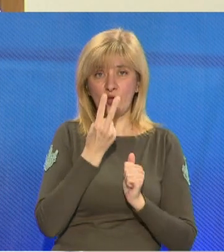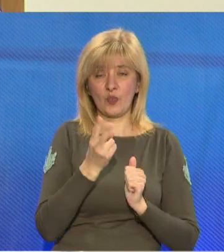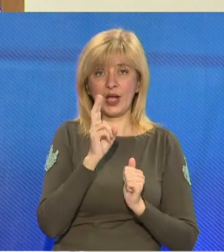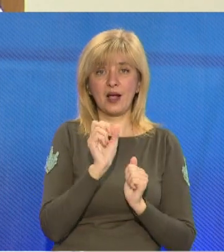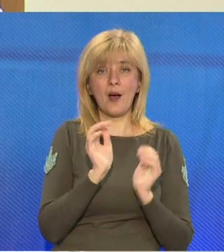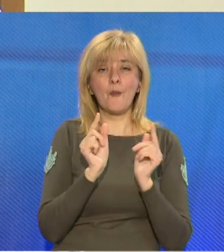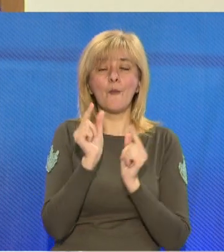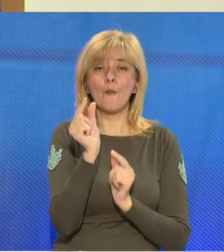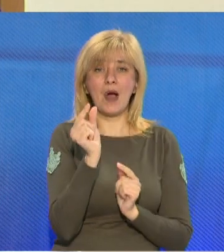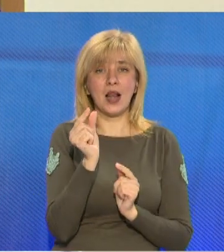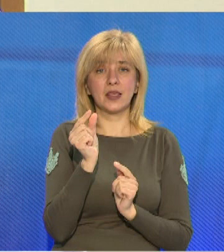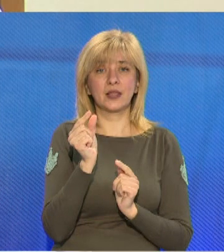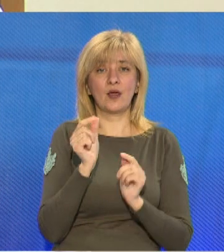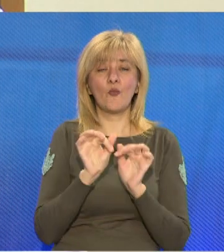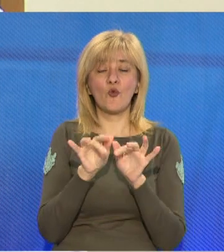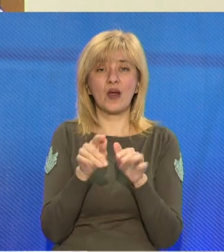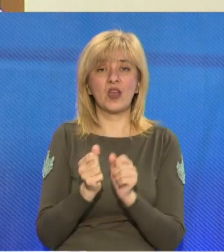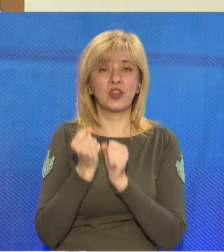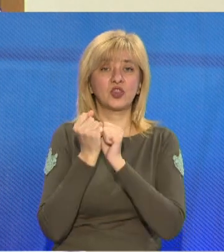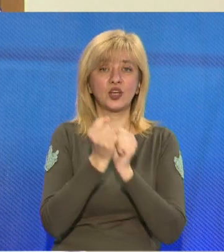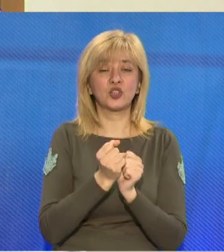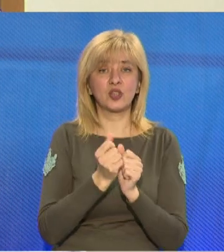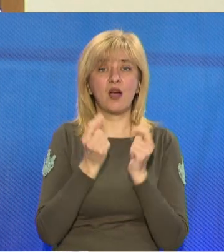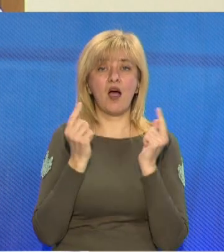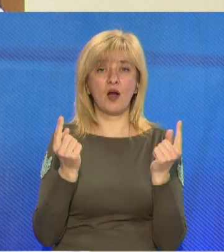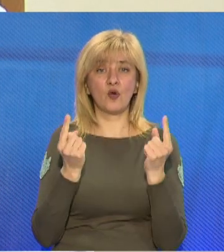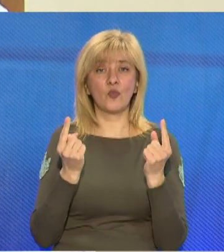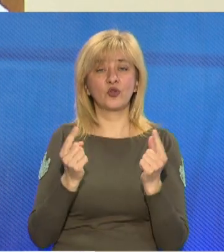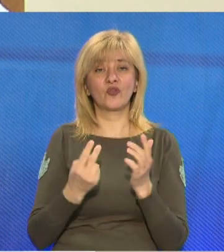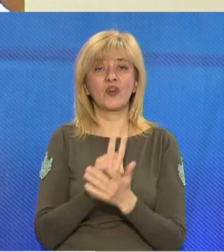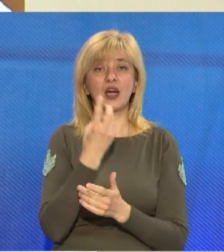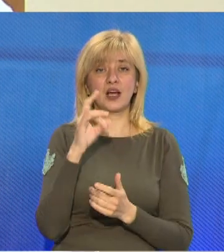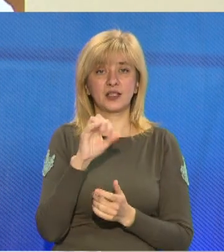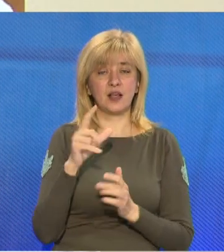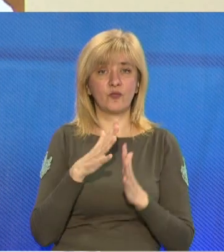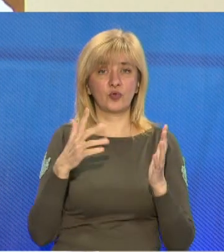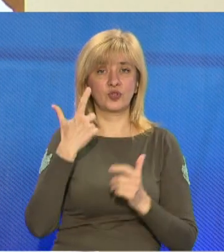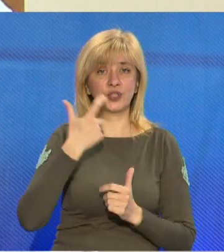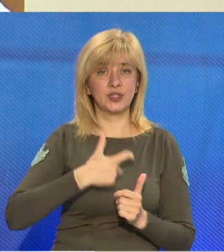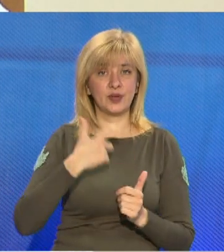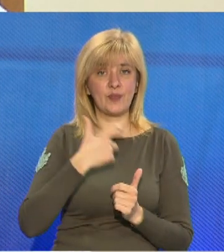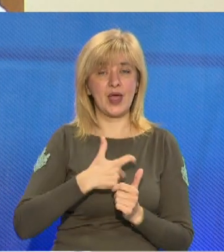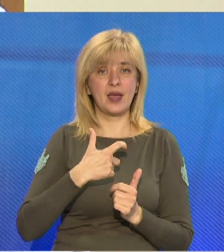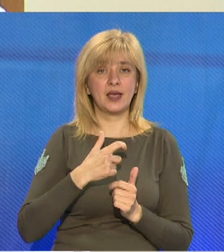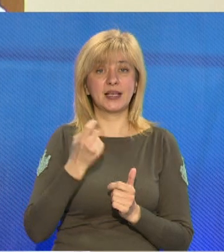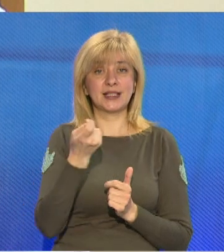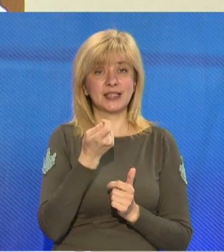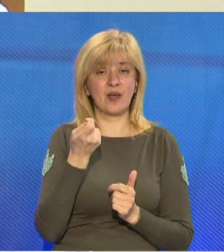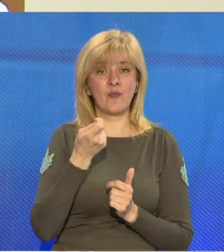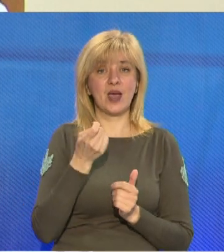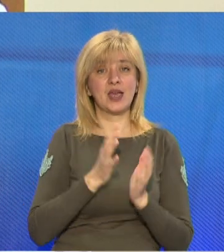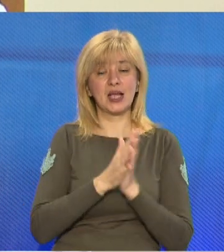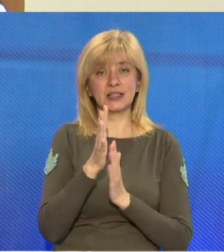муравей тащит огромное такое вот, например, в два раза больше себя какое-то вот семя